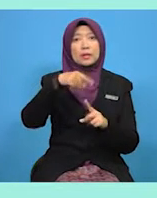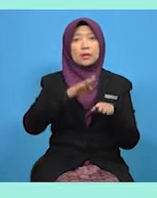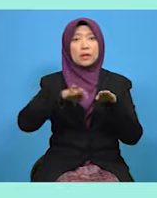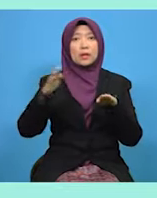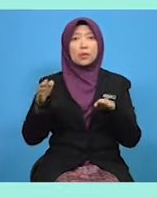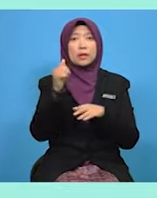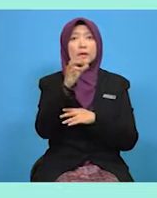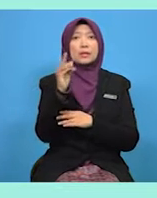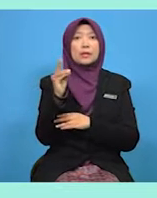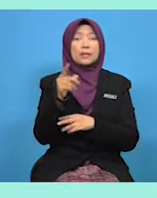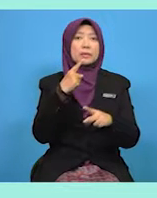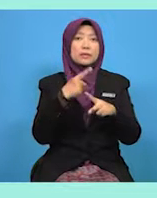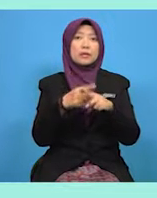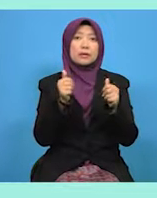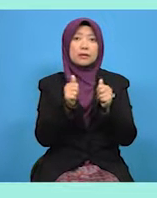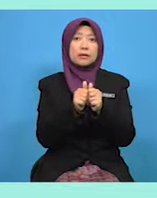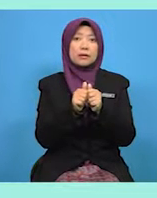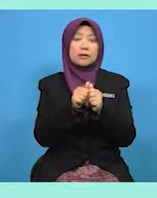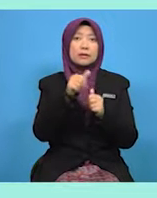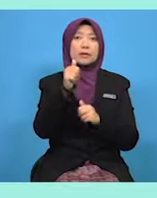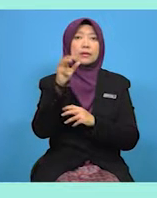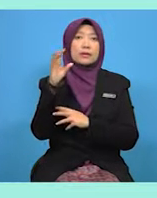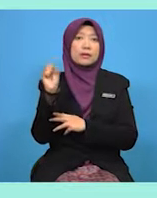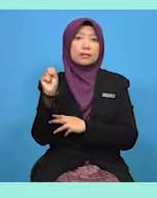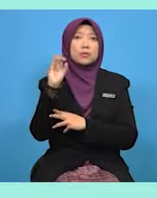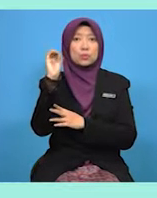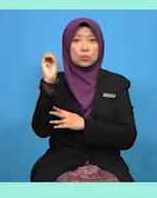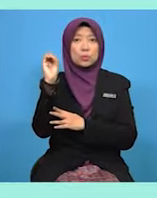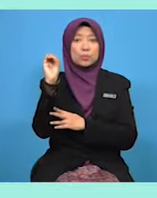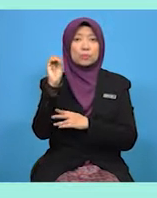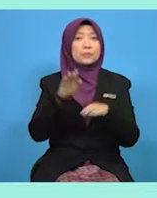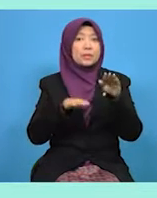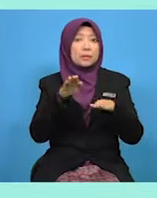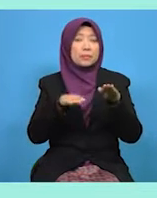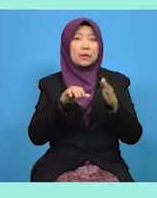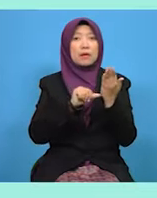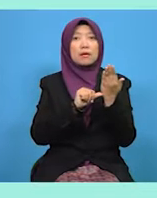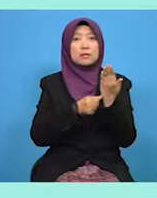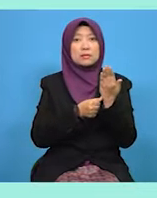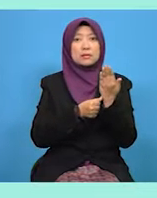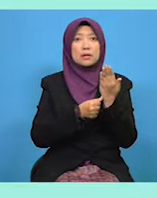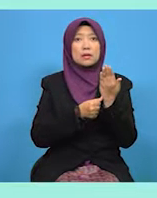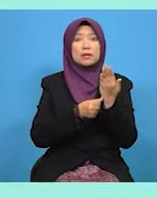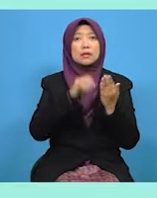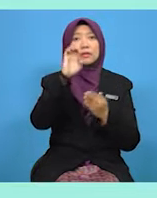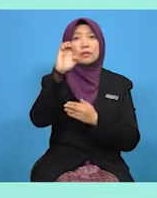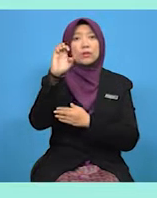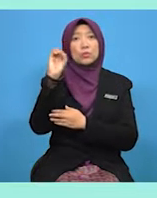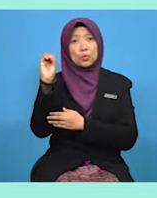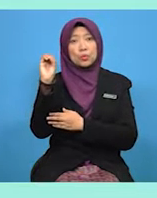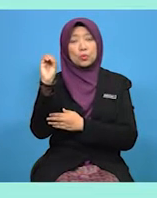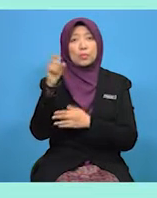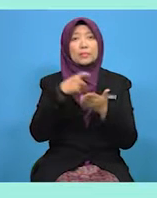kelo AD bersilang dengan kelo AS kosong. Keseimbangan asal pada E